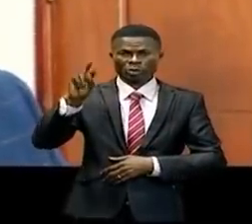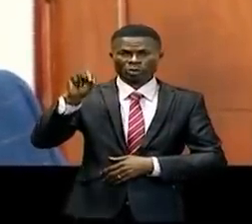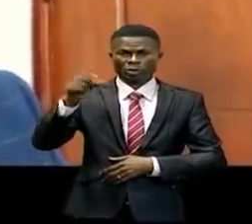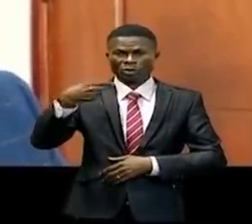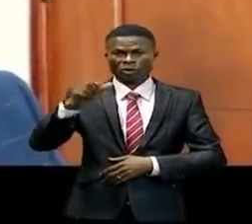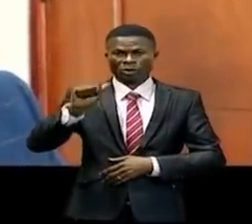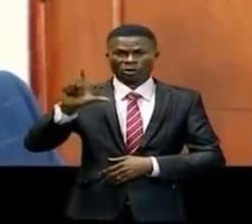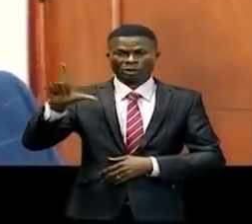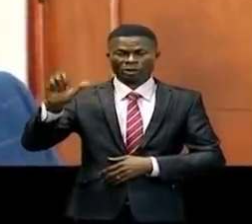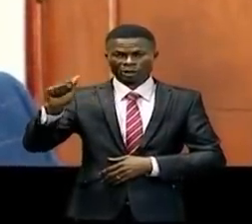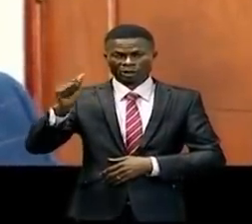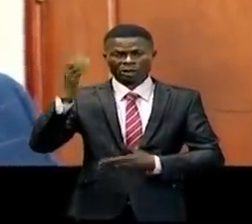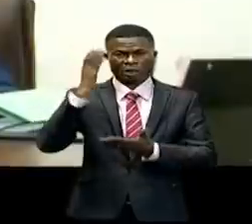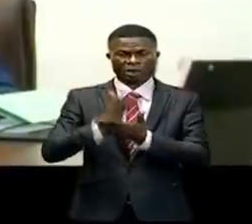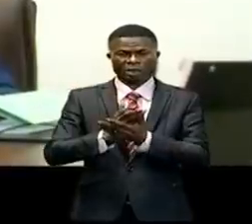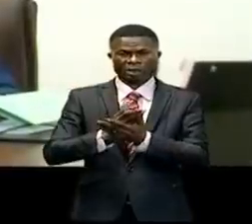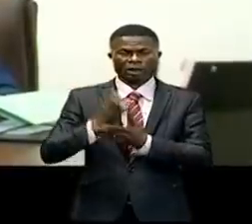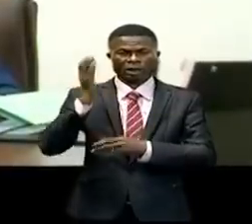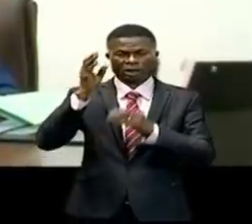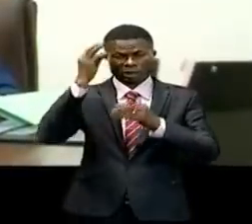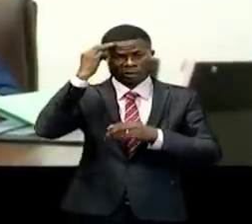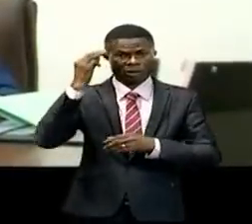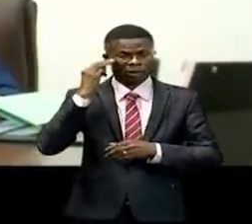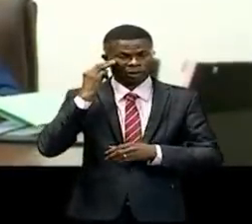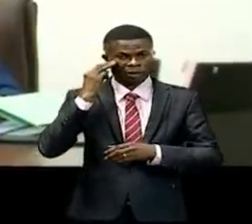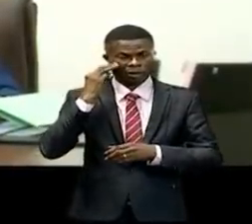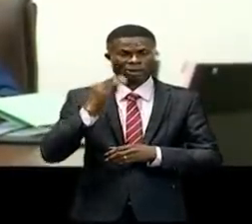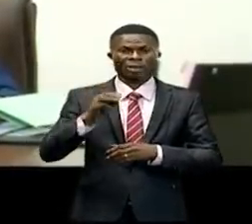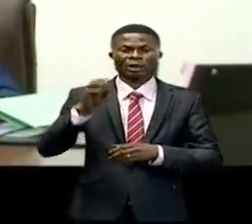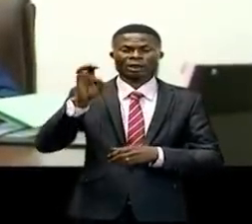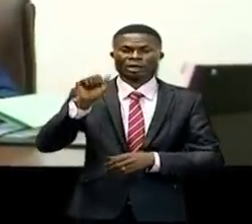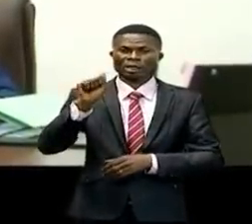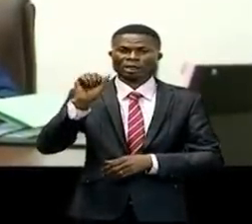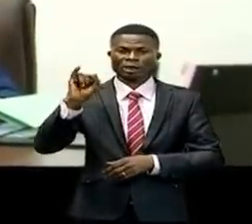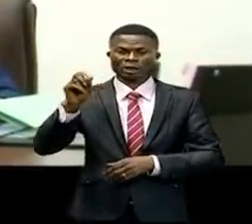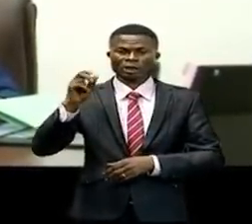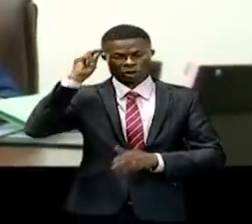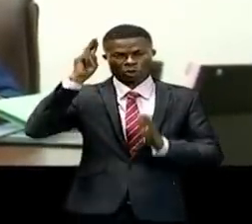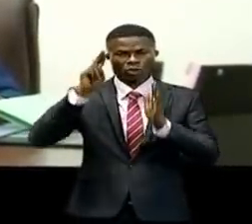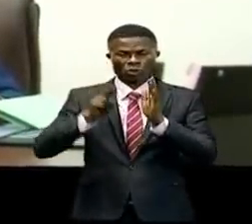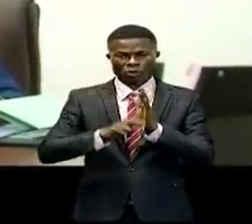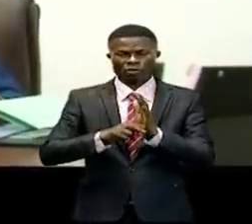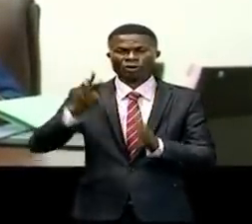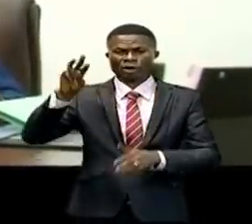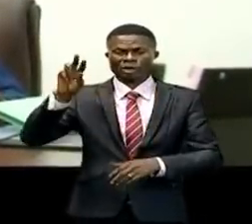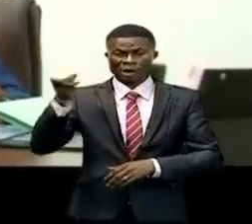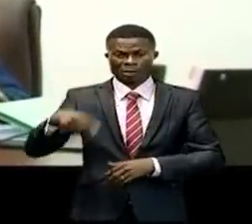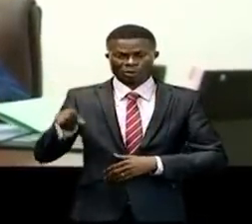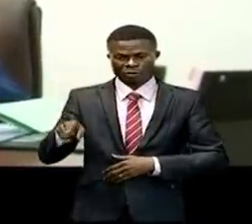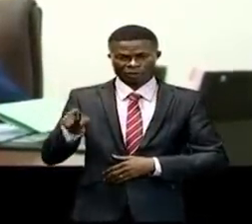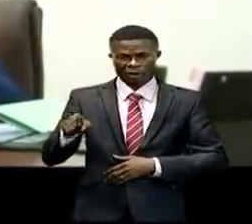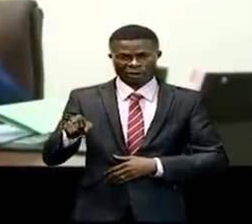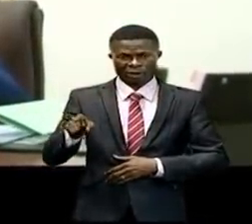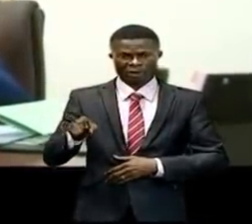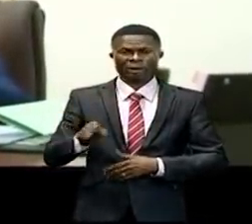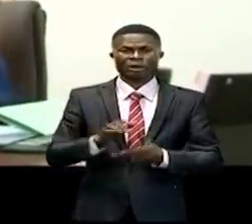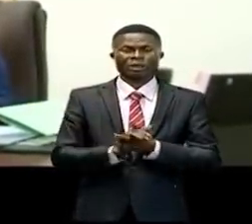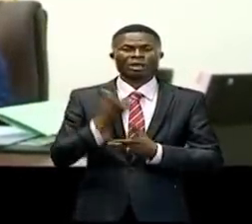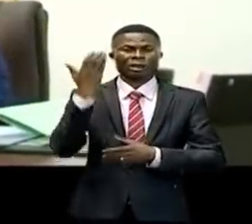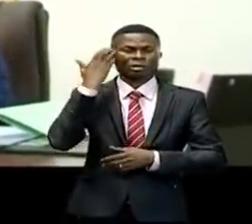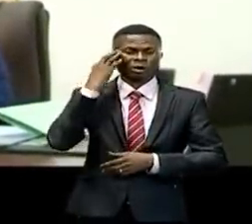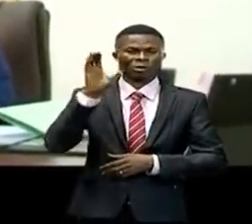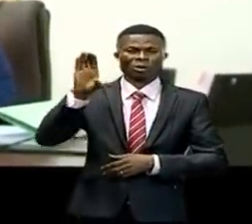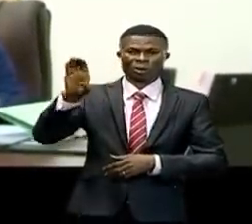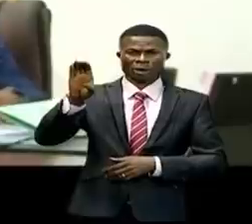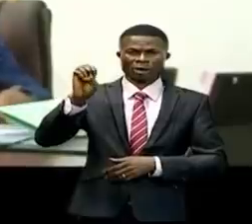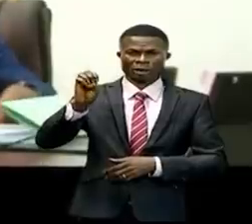suite de l'arrêt du Conseil d'État qui a fait de M. Aimé Bokungu Boubou, gouverneur de la Mongala en lieu et place de M. César Limbaya,